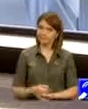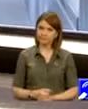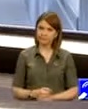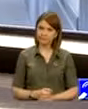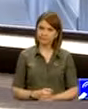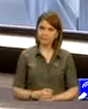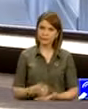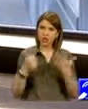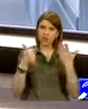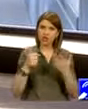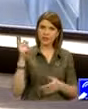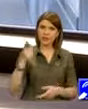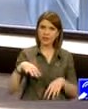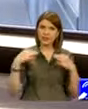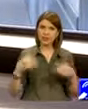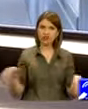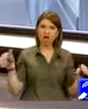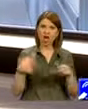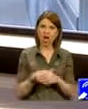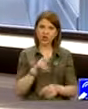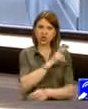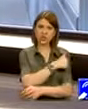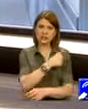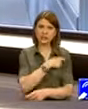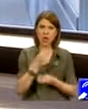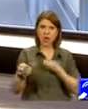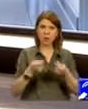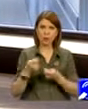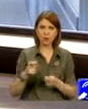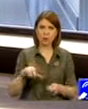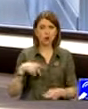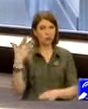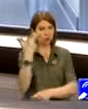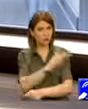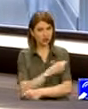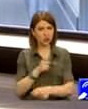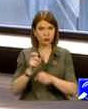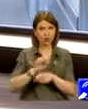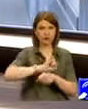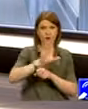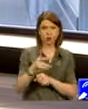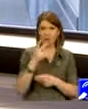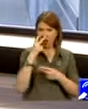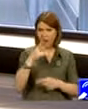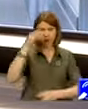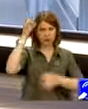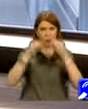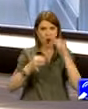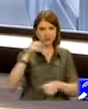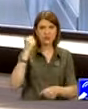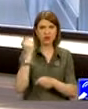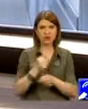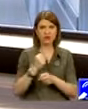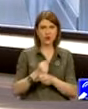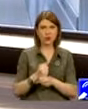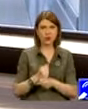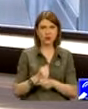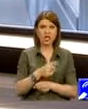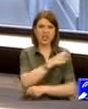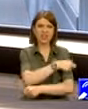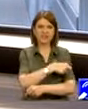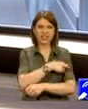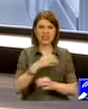șase din zece angajați din spitalele publice sunt imunitatea antico va arata o evaluare făcută de către Federația